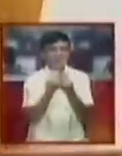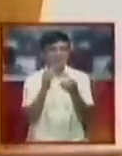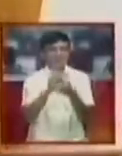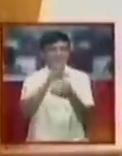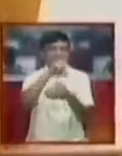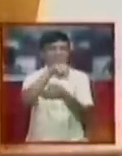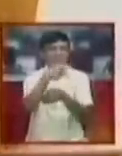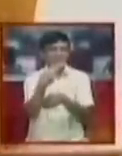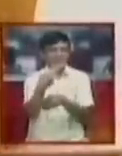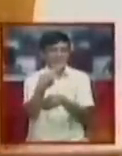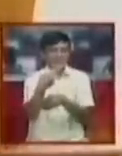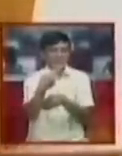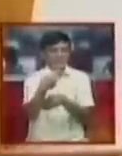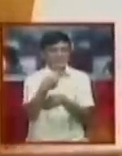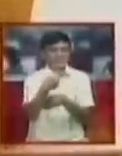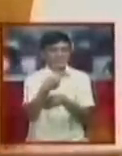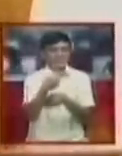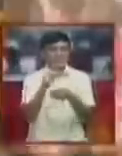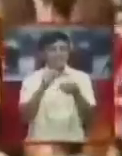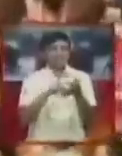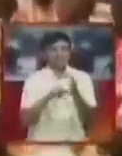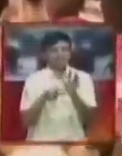sabihin,